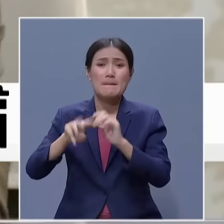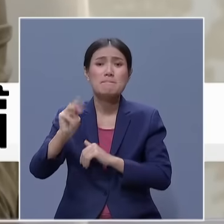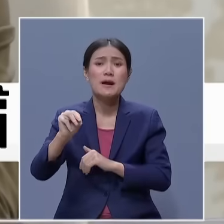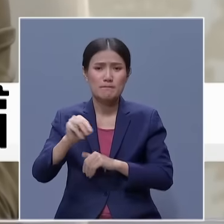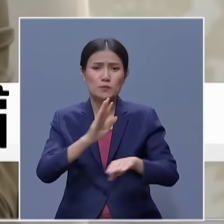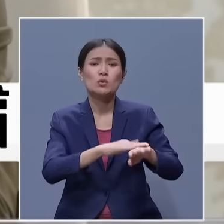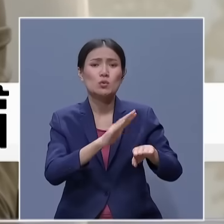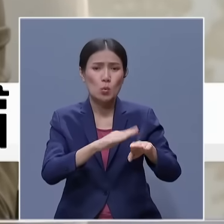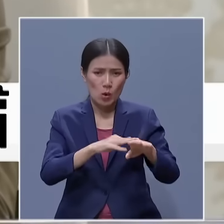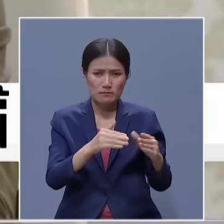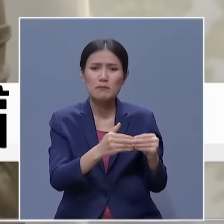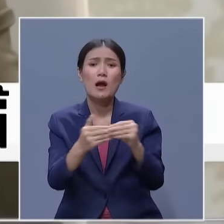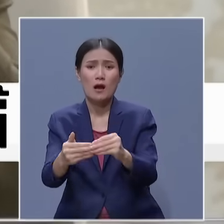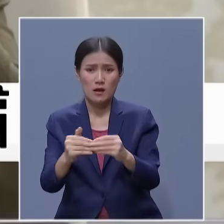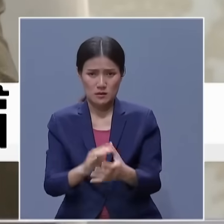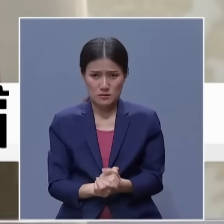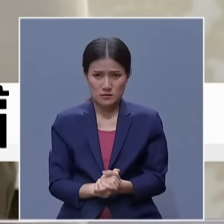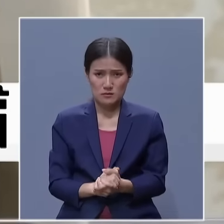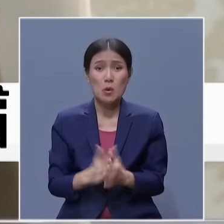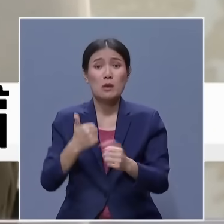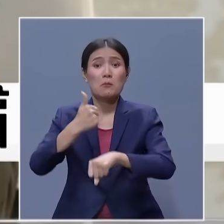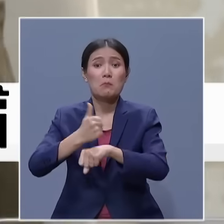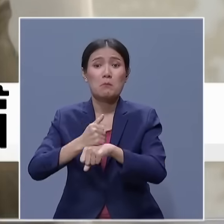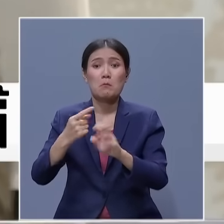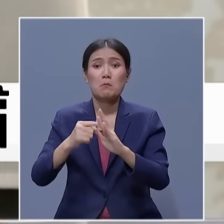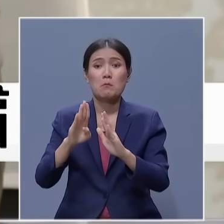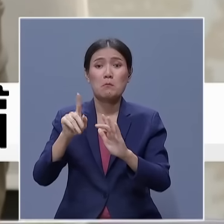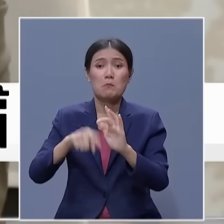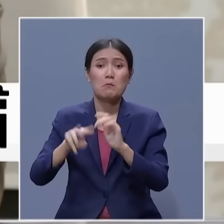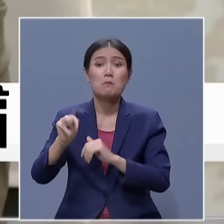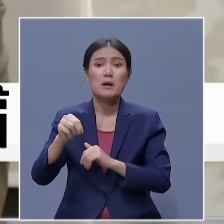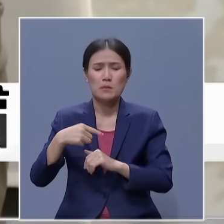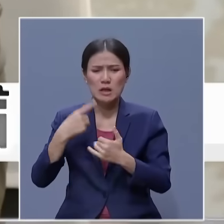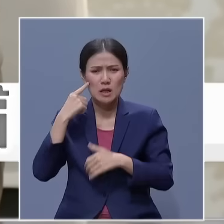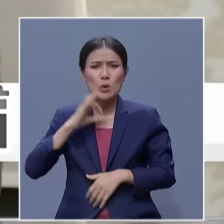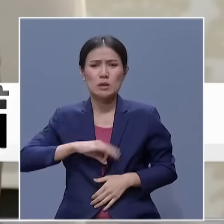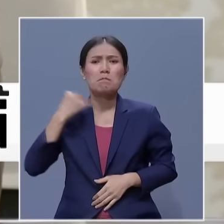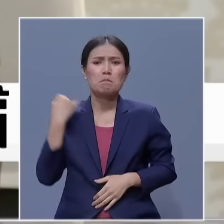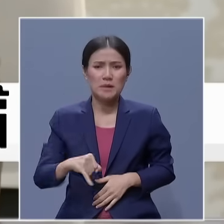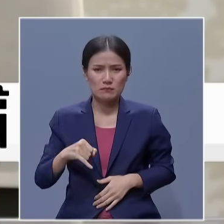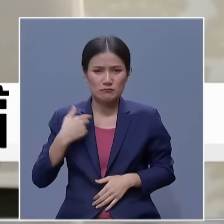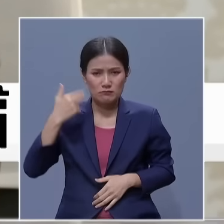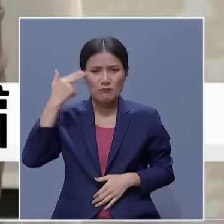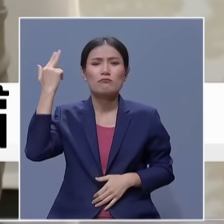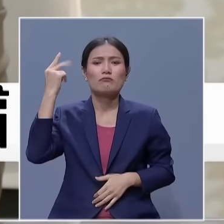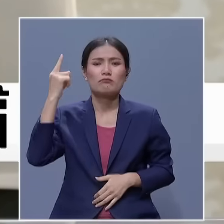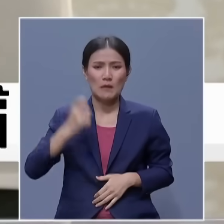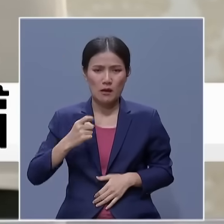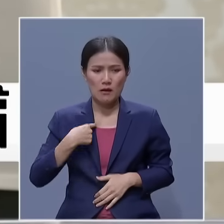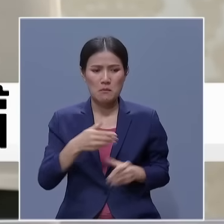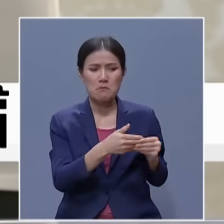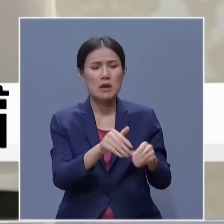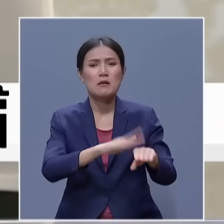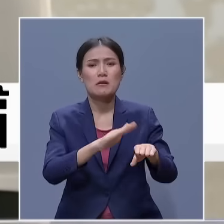มูลนะ ผู้กำกับเบิ้มก็ยิงตัวเองเสียชีวิตไปแล้ว ใช่ก็บอกว่ารู้สึกผิดที่ตัวเองพาน้องไปตายเป็นแบบนั้น